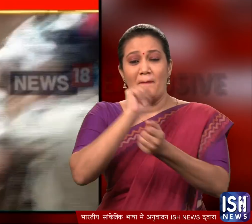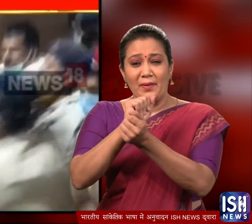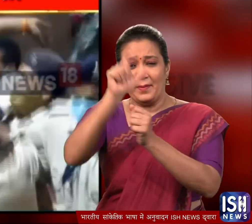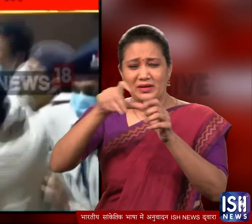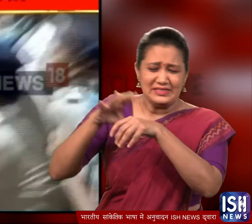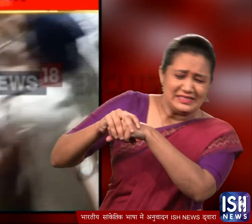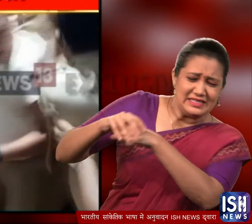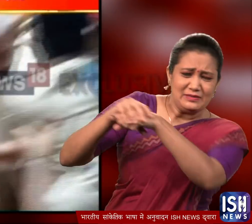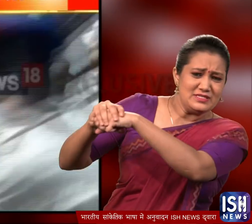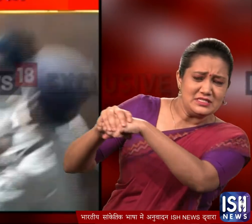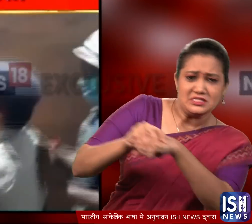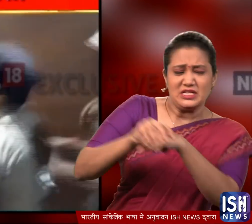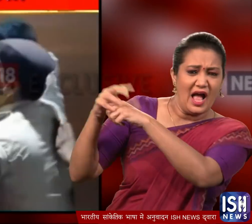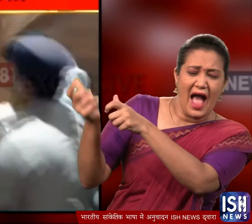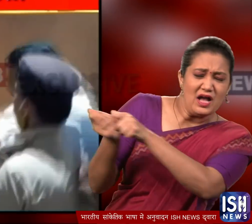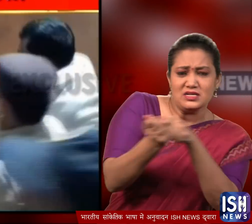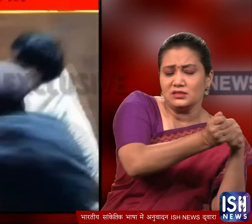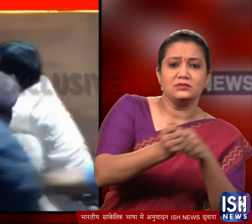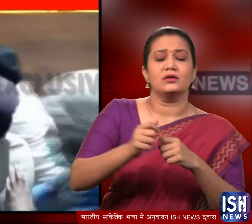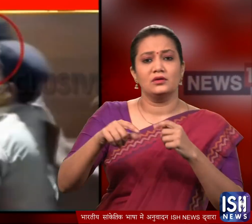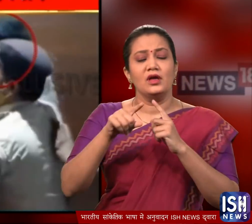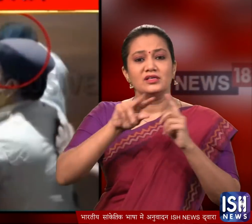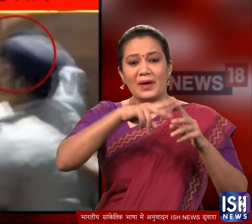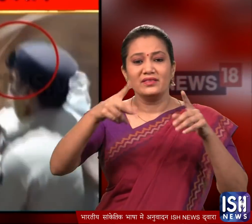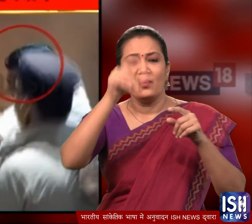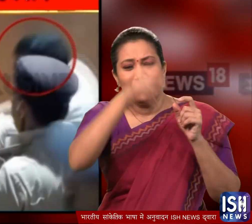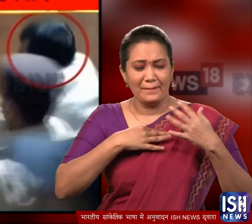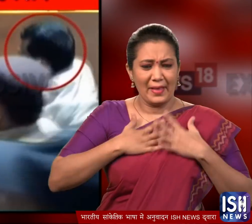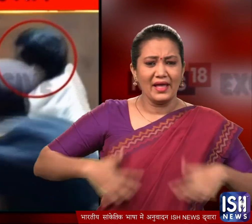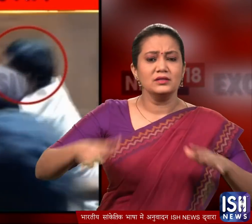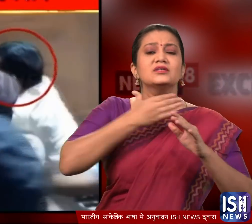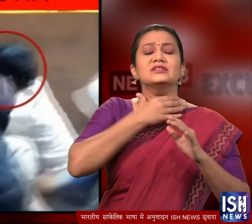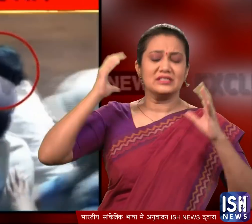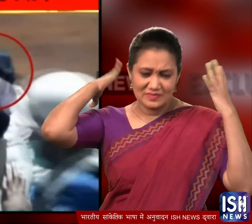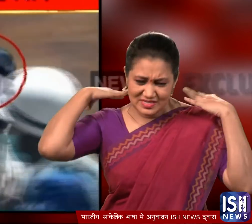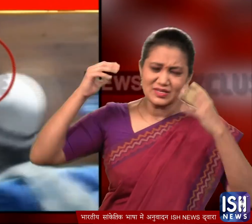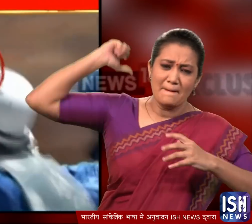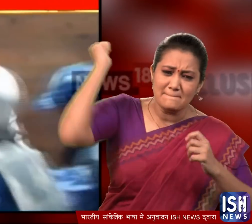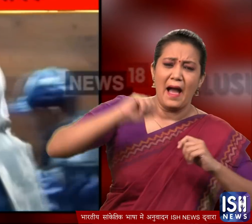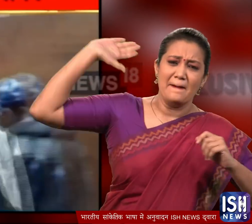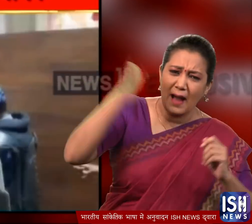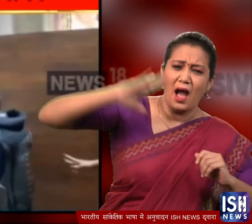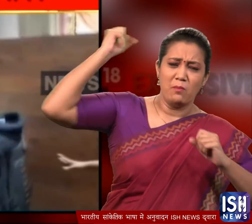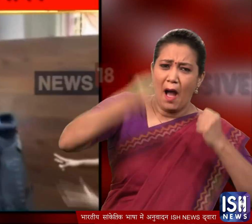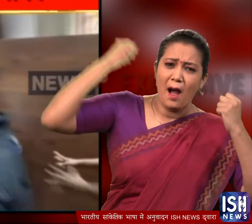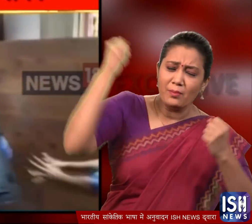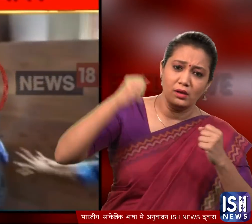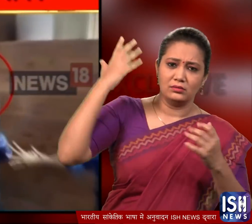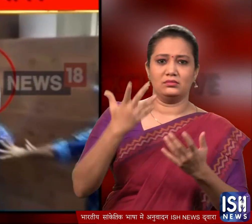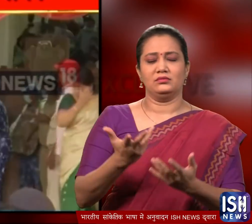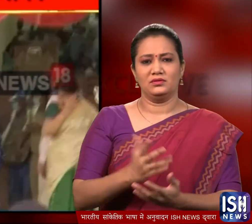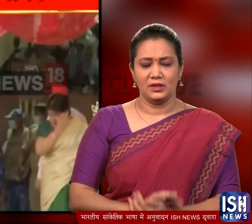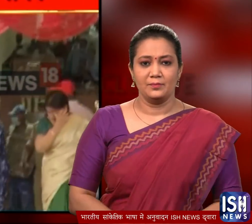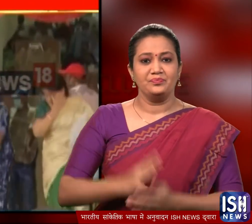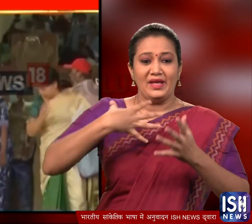4 पुलिस वाले उसे जबरन घसीटकर बाहर ले जाते दिखे और सादी वर्दी में दिख रहा एक आदमी उसकी गर्दन और पीठ पर थप्पड़ और घूंसे चलाता